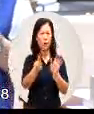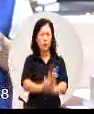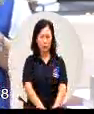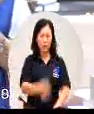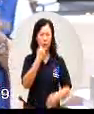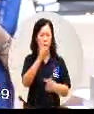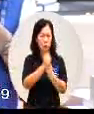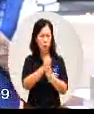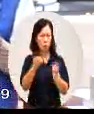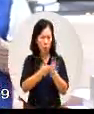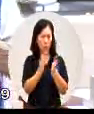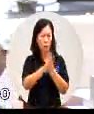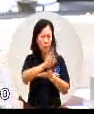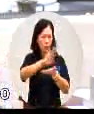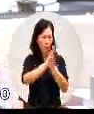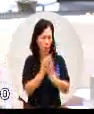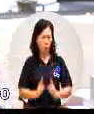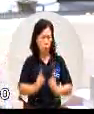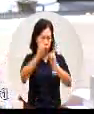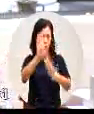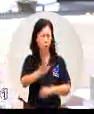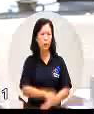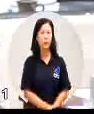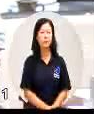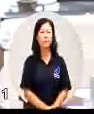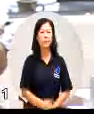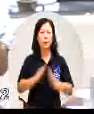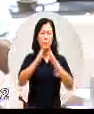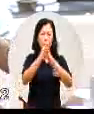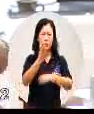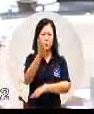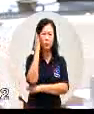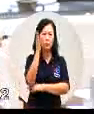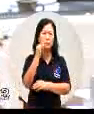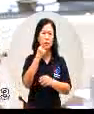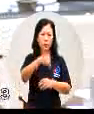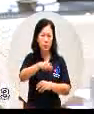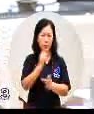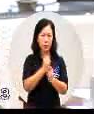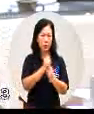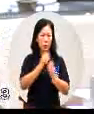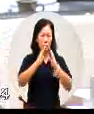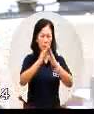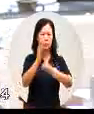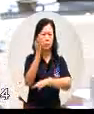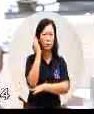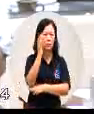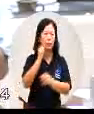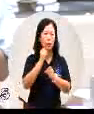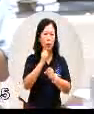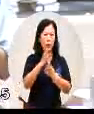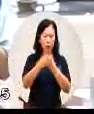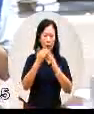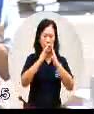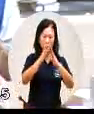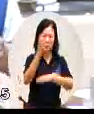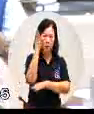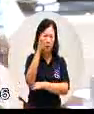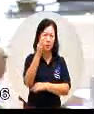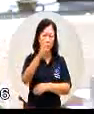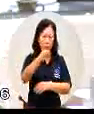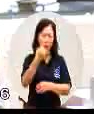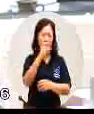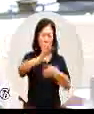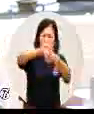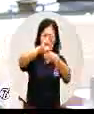后，一平二十一二万。哦，这光市政哦，你个市政吼、你讲那市政府的财产、资产